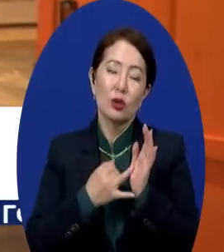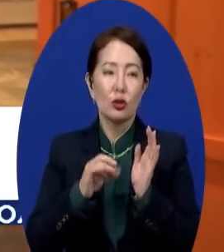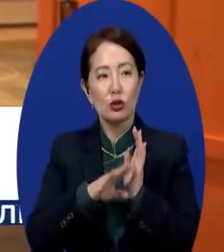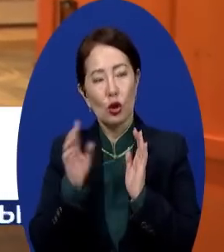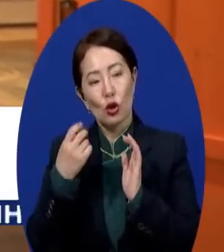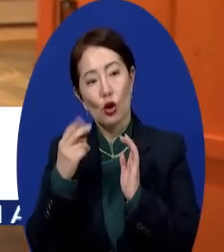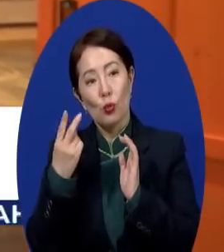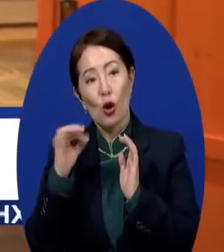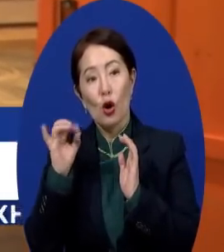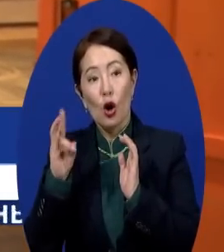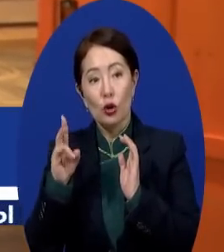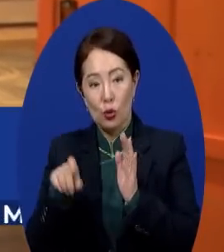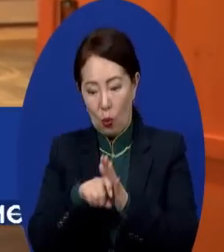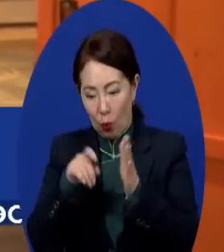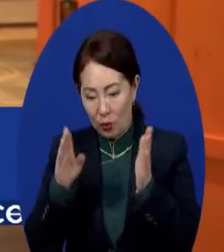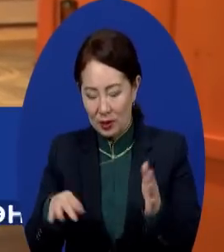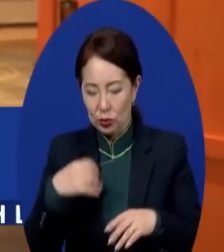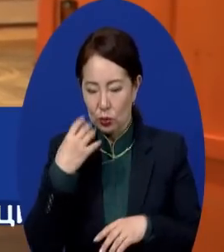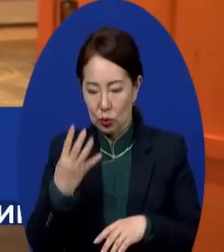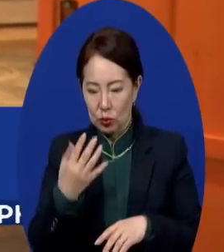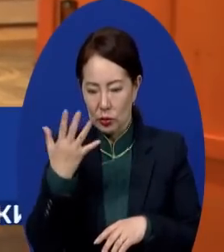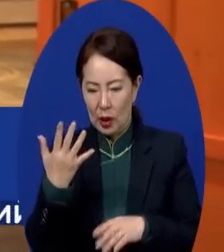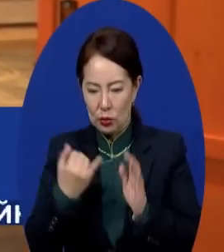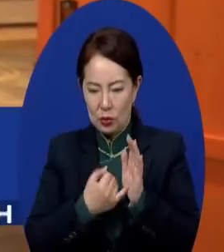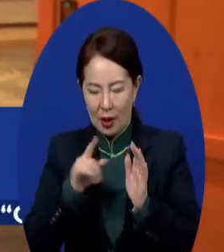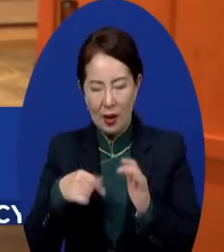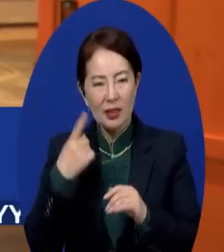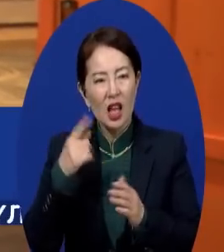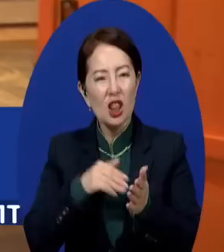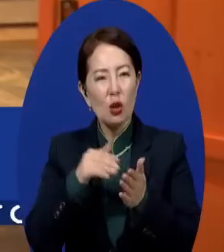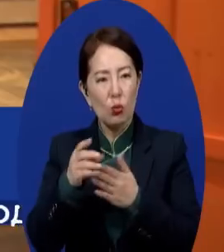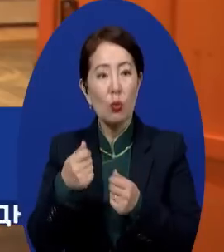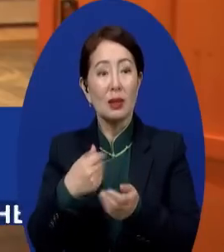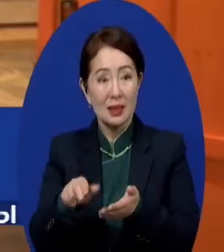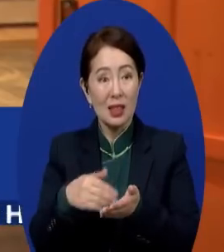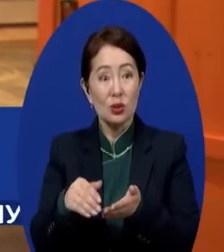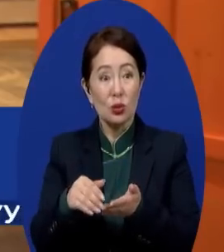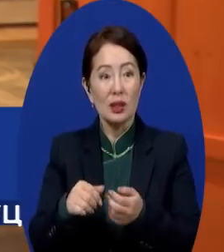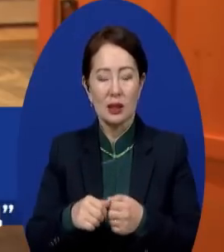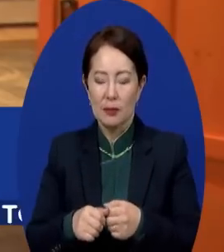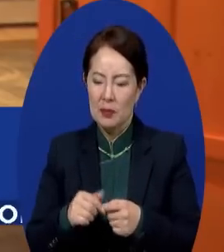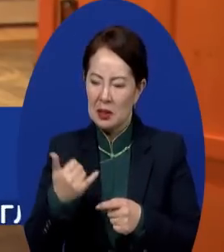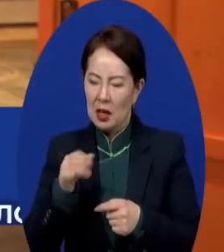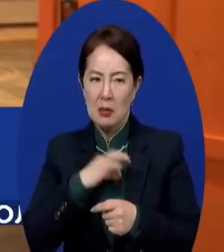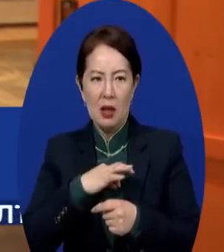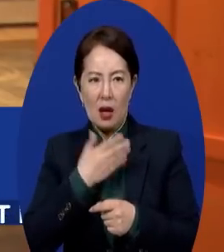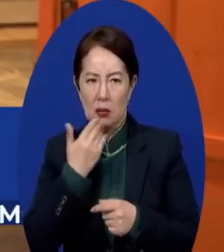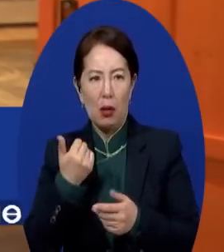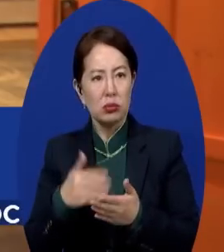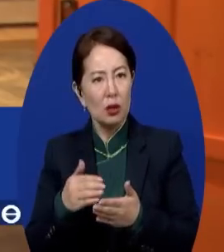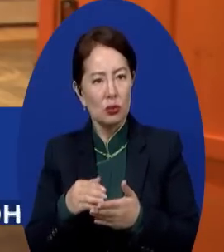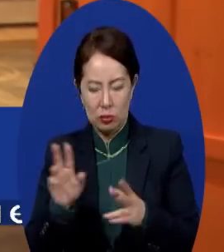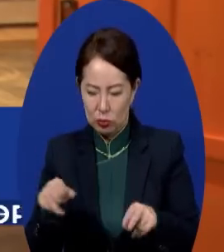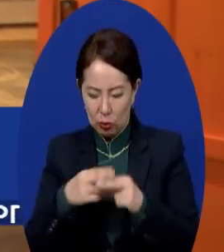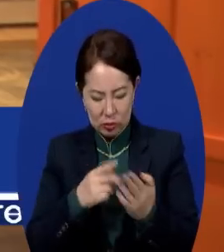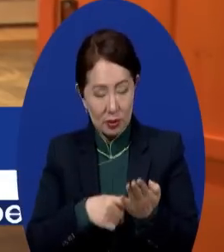оны хооронд 456.1 тэрбум төгрөг зарцуулагджээ. Одоо зарим нь ашиггүй зарцуулагджээ гэдэг бас